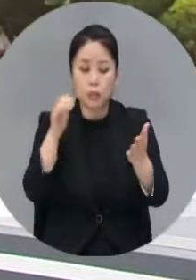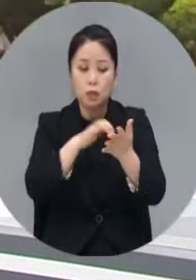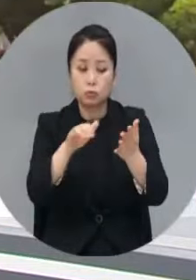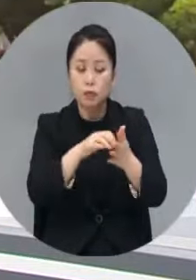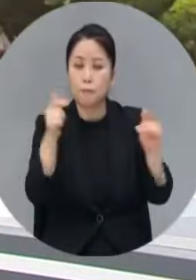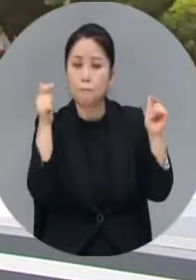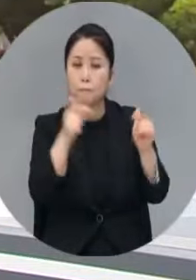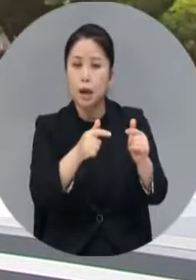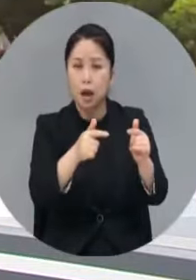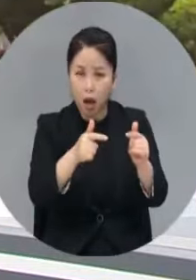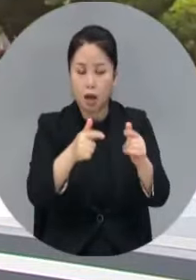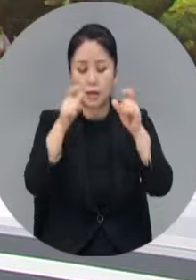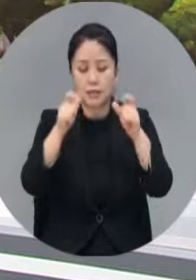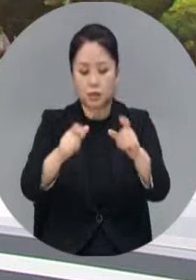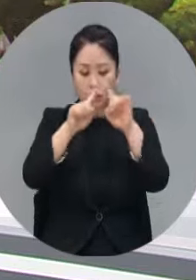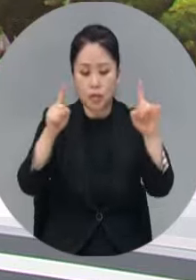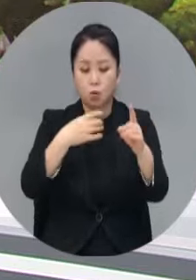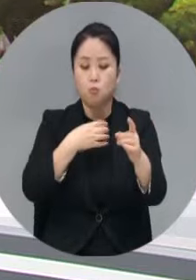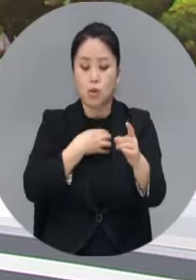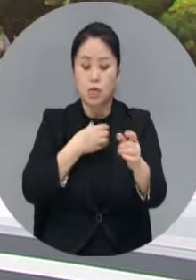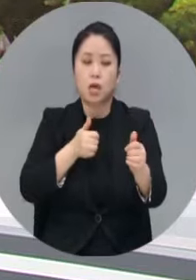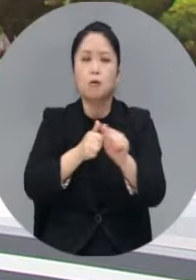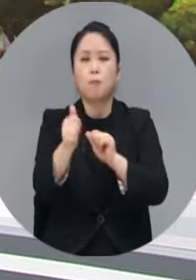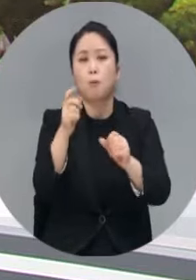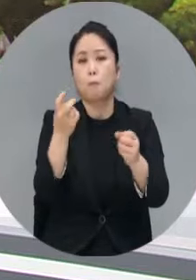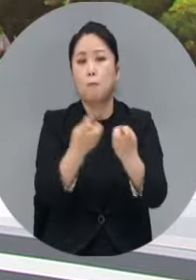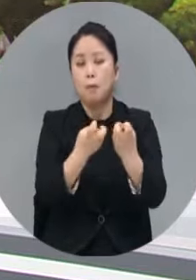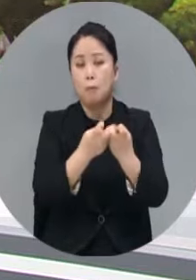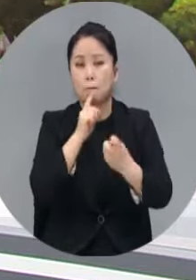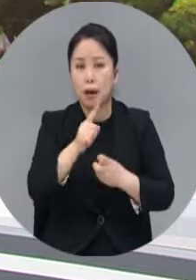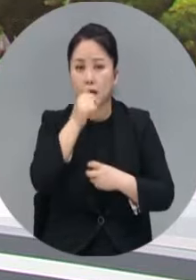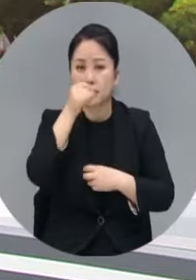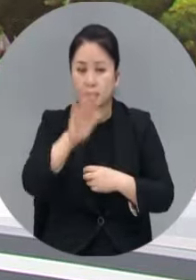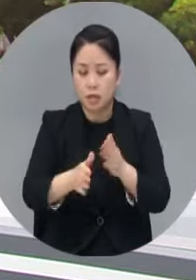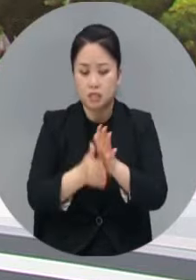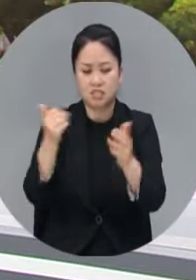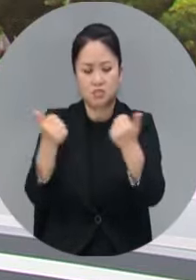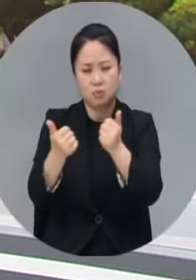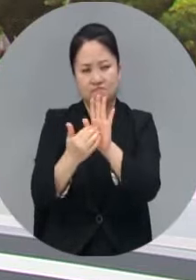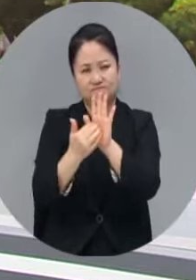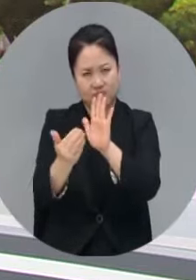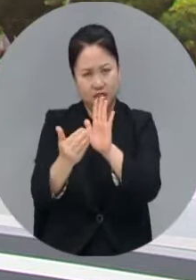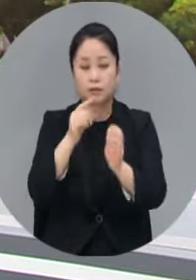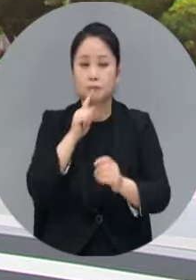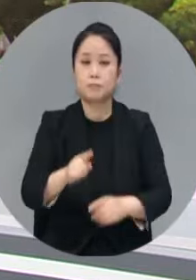지역 대학 위기 극복 방안이라는데요. 시의회가 제동을 걸었습니다. 김일아 기자입니다.